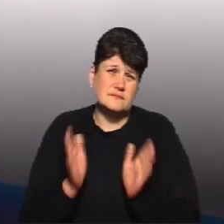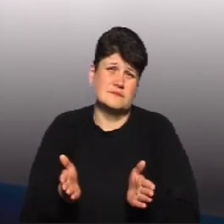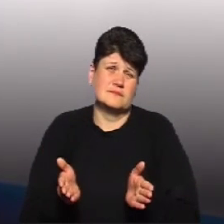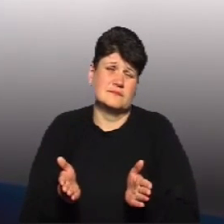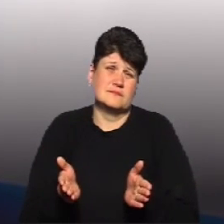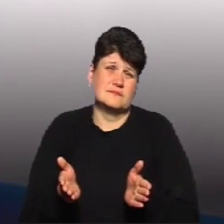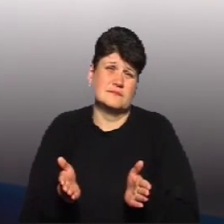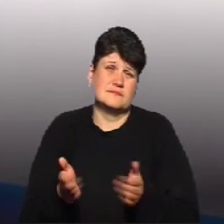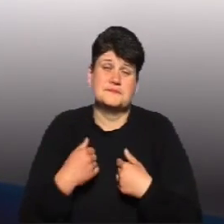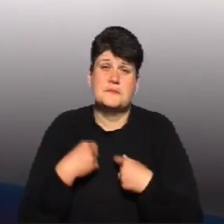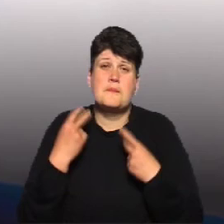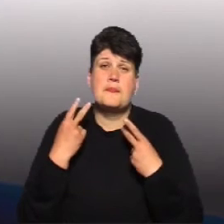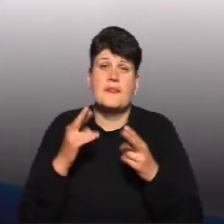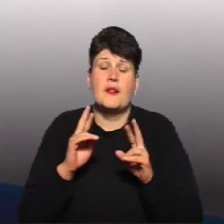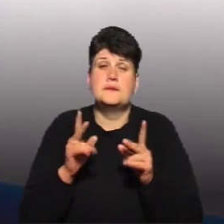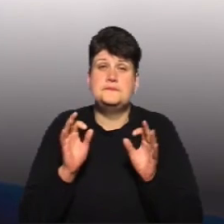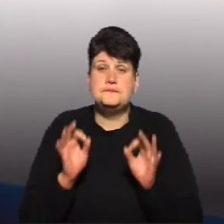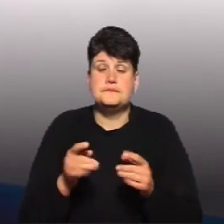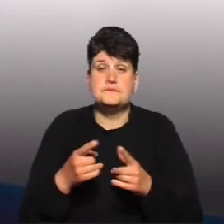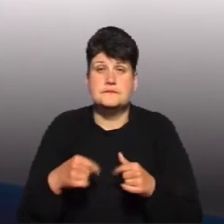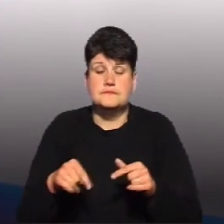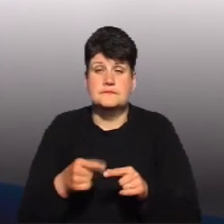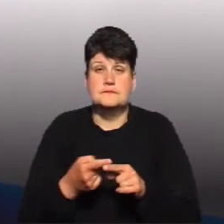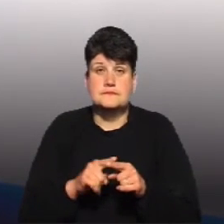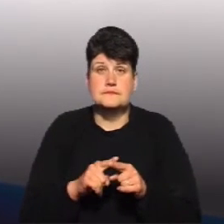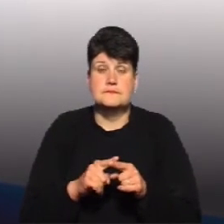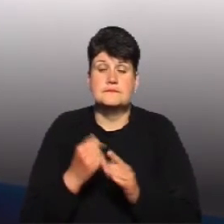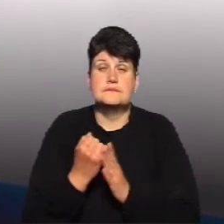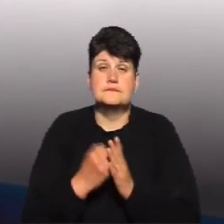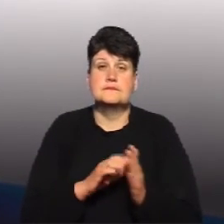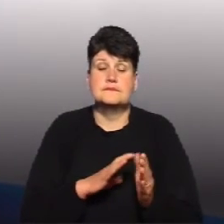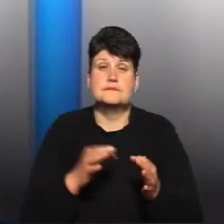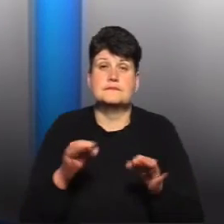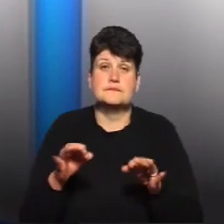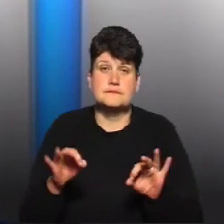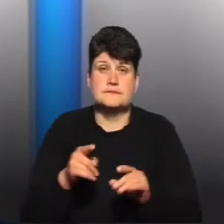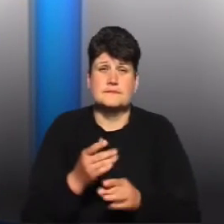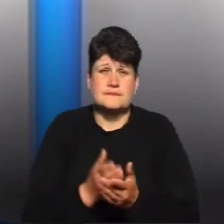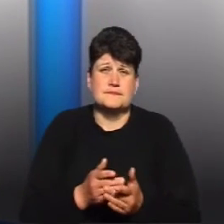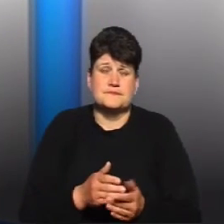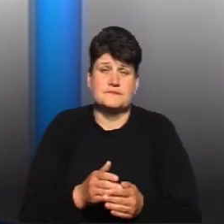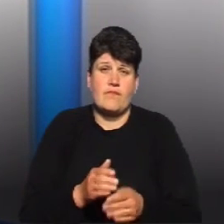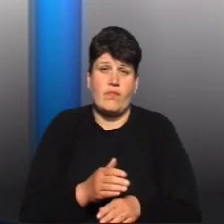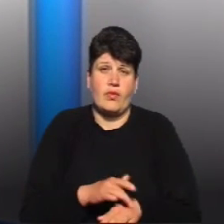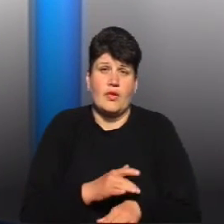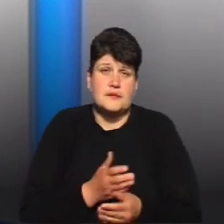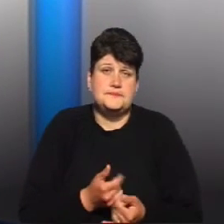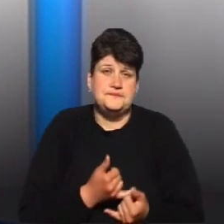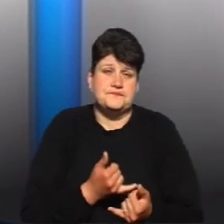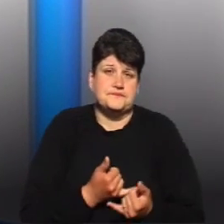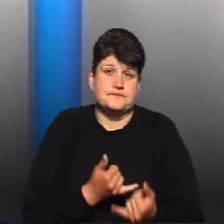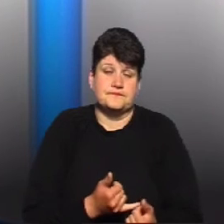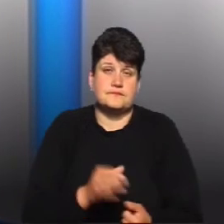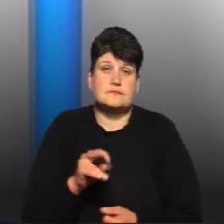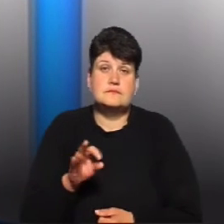знаю, як це організувати так, щоб цей канал став незалежним. Якщо, ну, звичайно, він там 30 років прислуговував певному олігарху. Так, ну звичайно, що ми не можемо